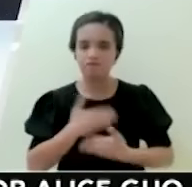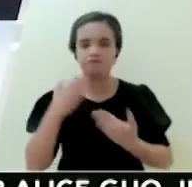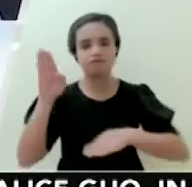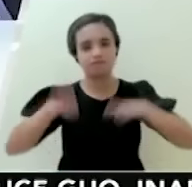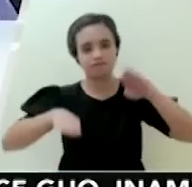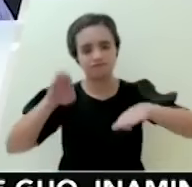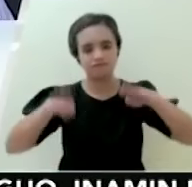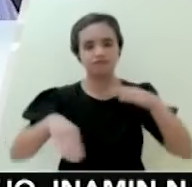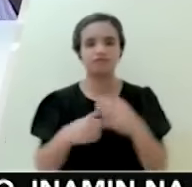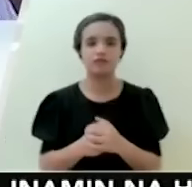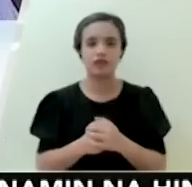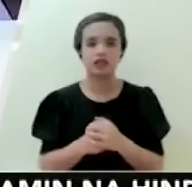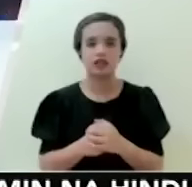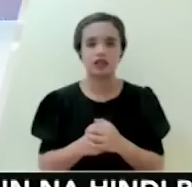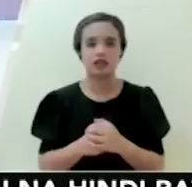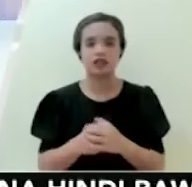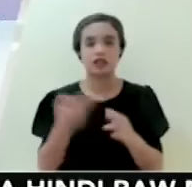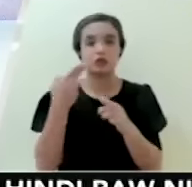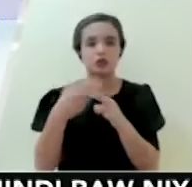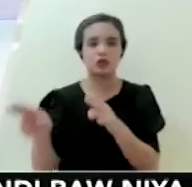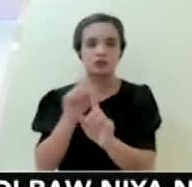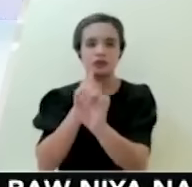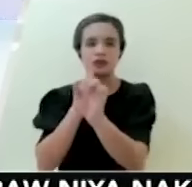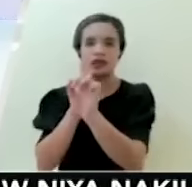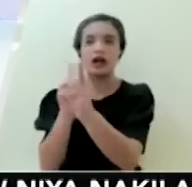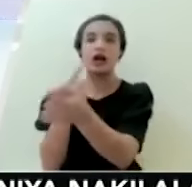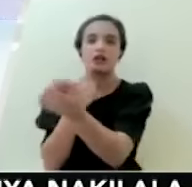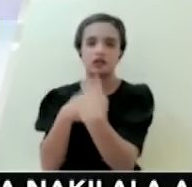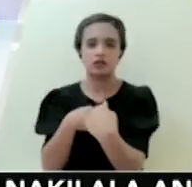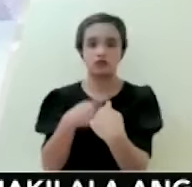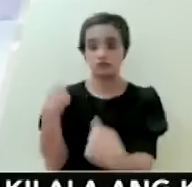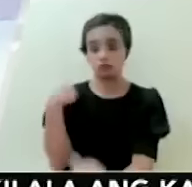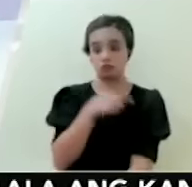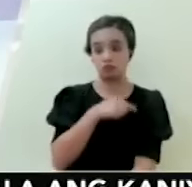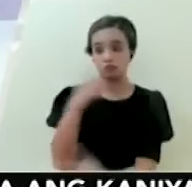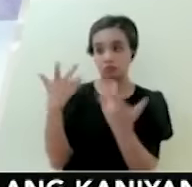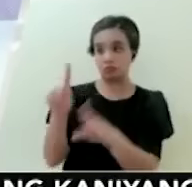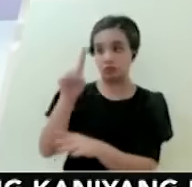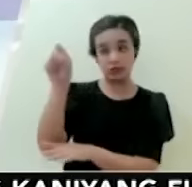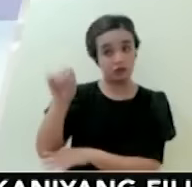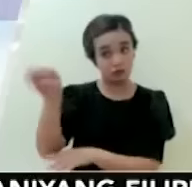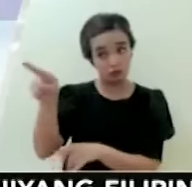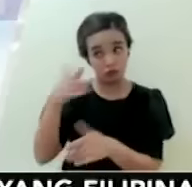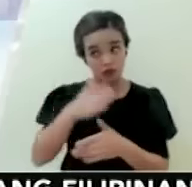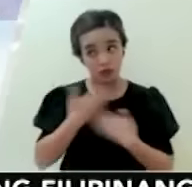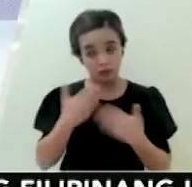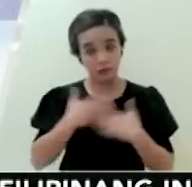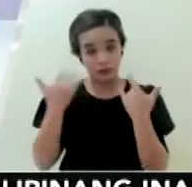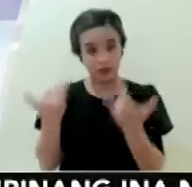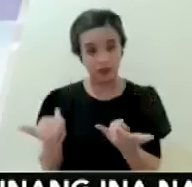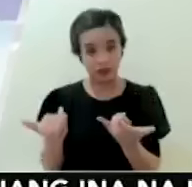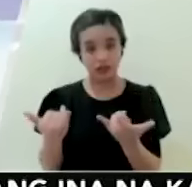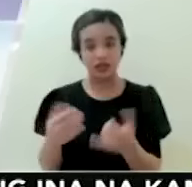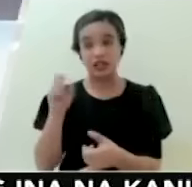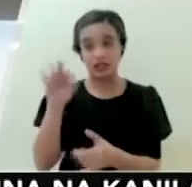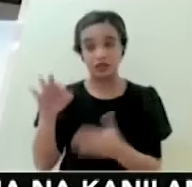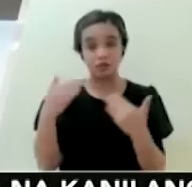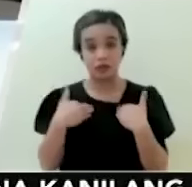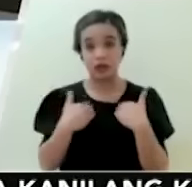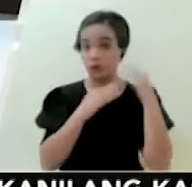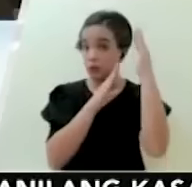matipid naman ang sagot ni Dom nang tanungin namin kung masaya siya ngayon at kung may pag-asa pa nga ba